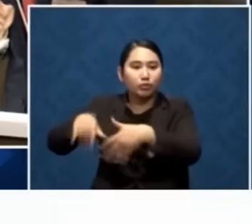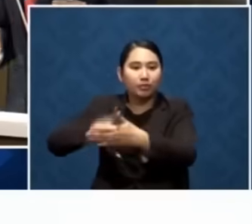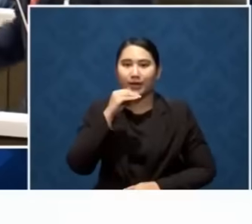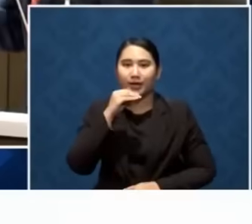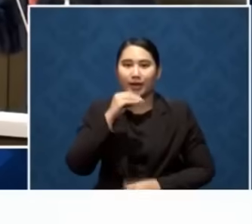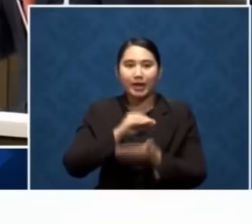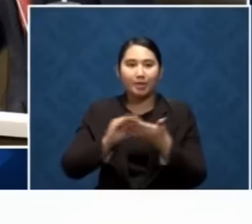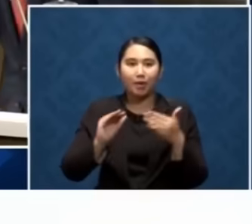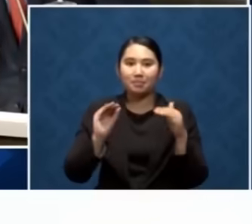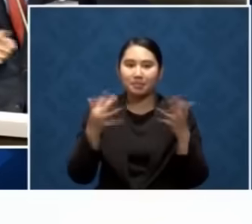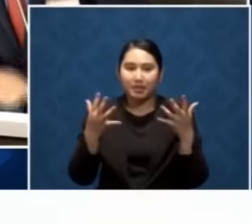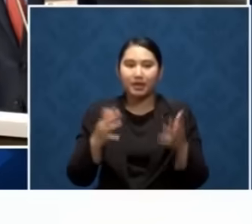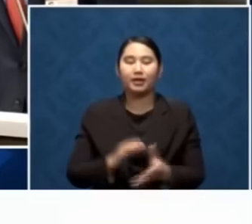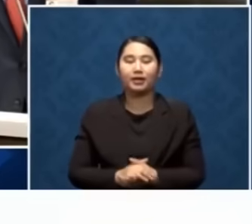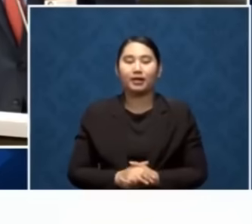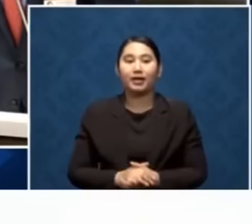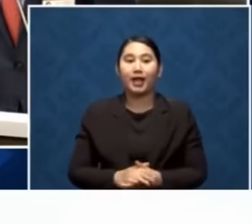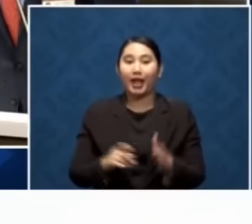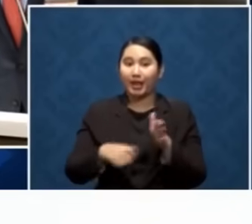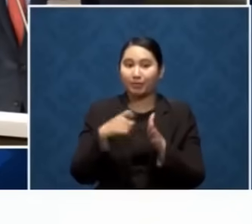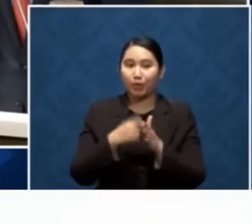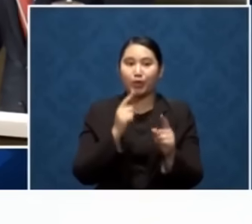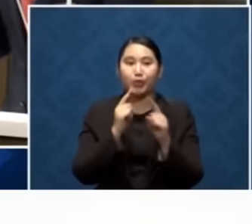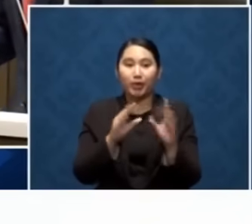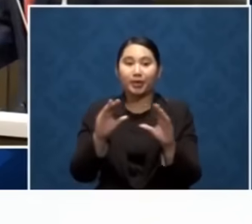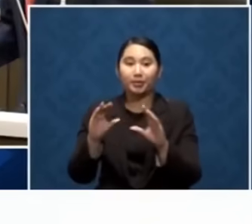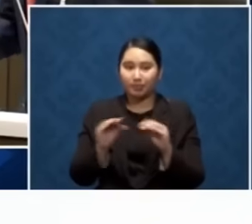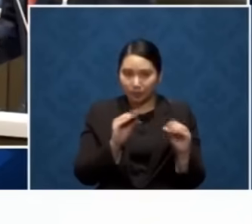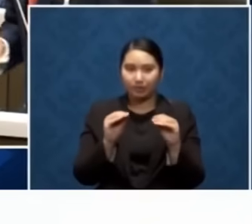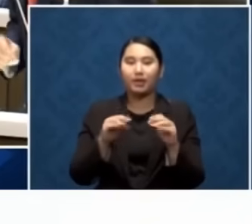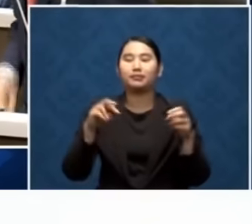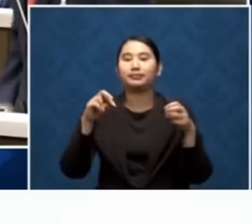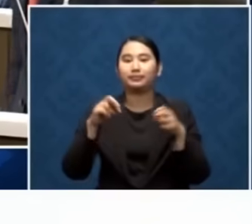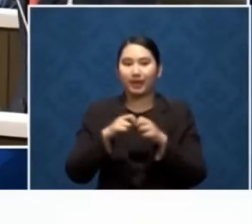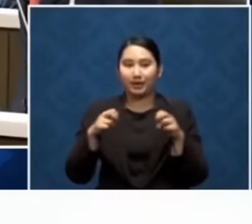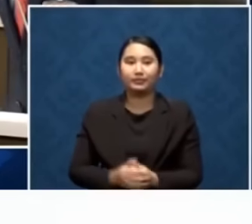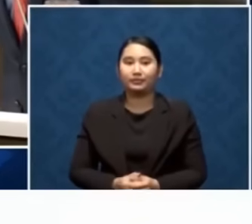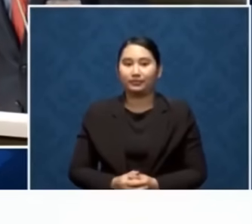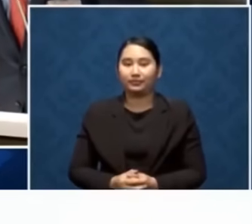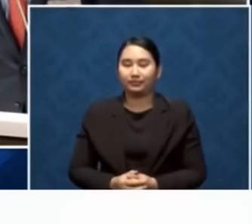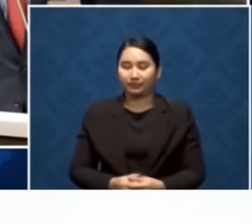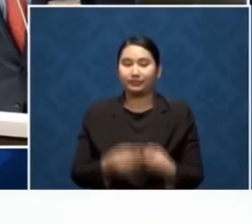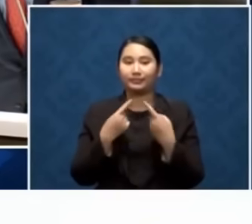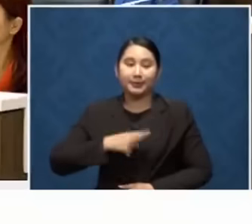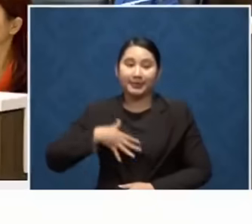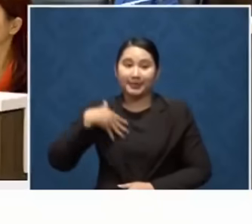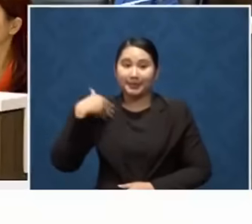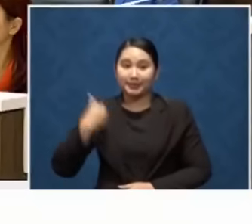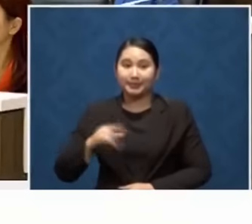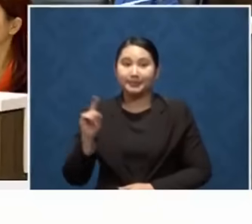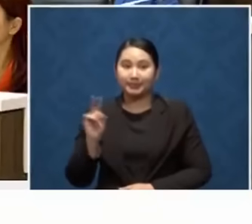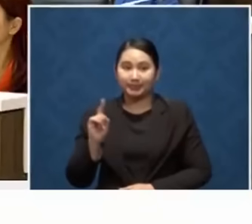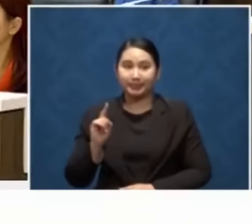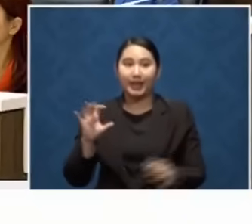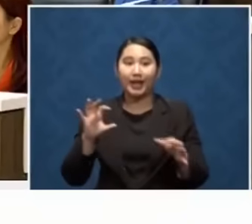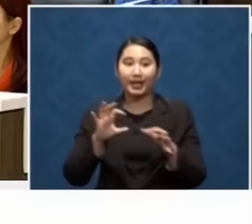แตกต่างแล้วใช้เหตุใช้ผลกันนี่คือทางออกของประเทศในทุกความขัดแย้งที่เกิดขึ้นแต่สิ่งที่ผมไม่เห็นด้วยเรื่องเกี่ยว